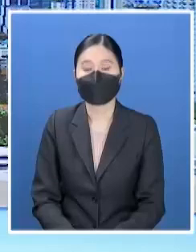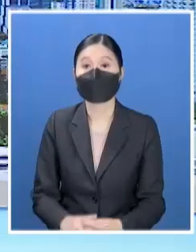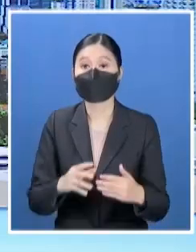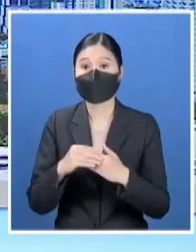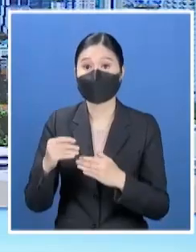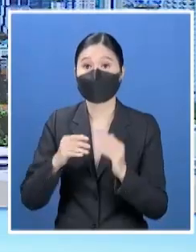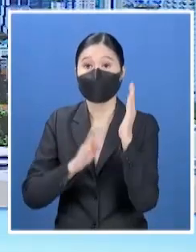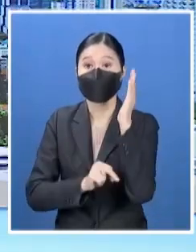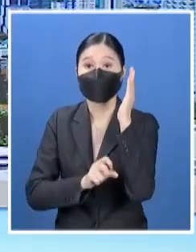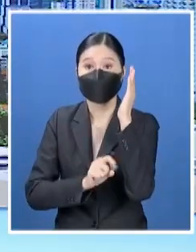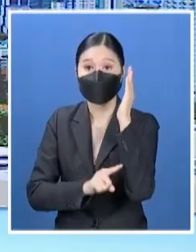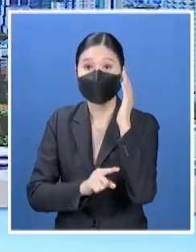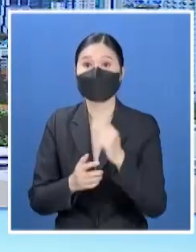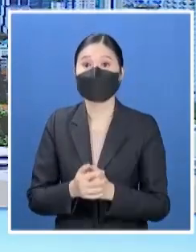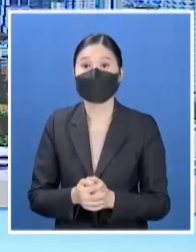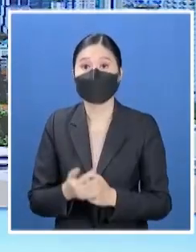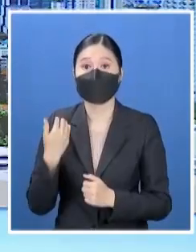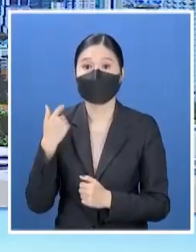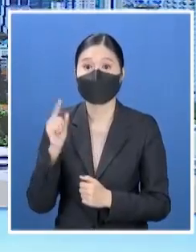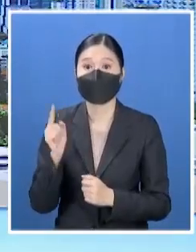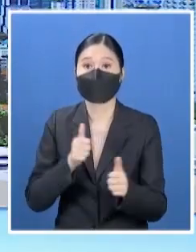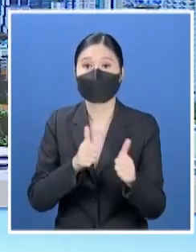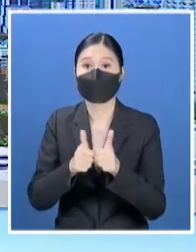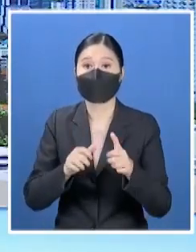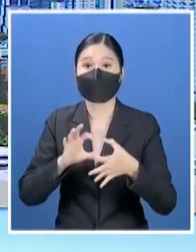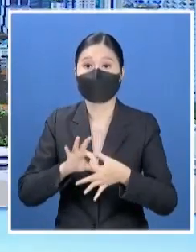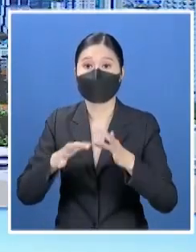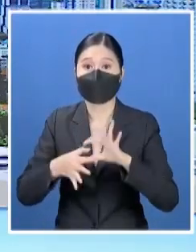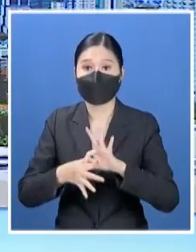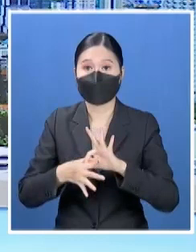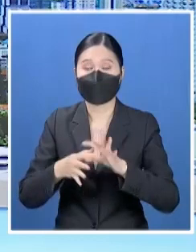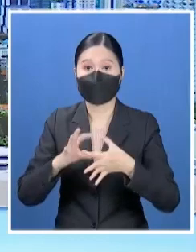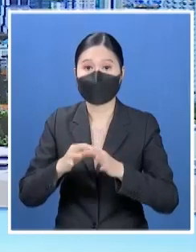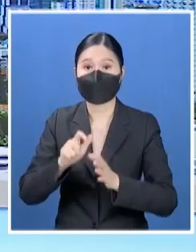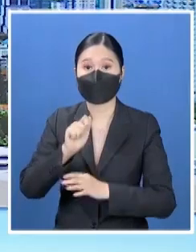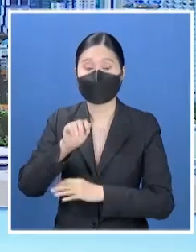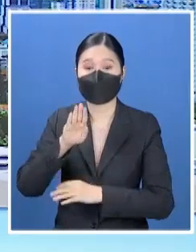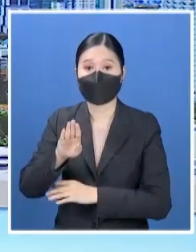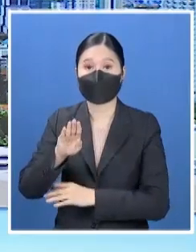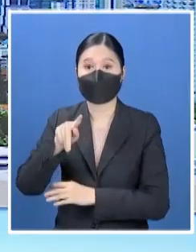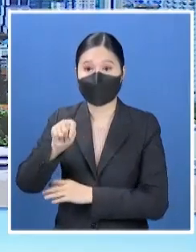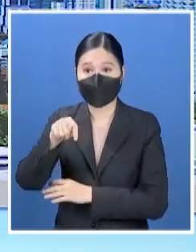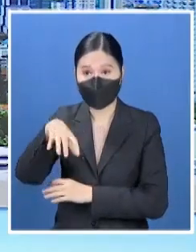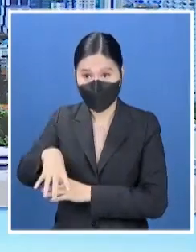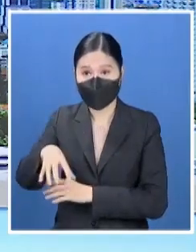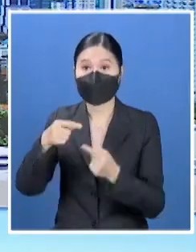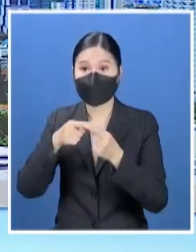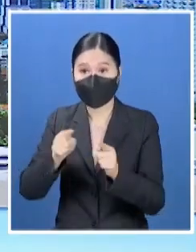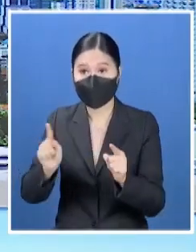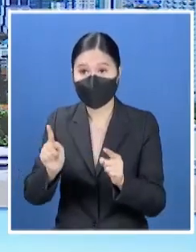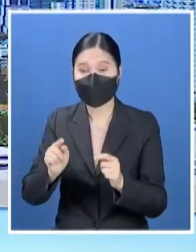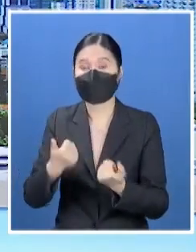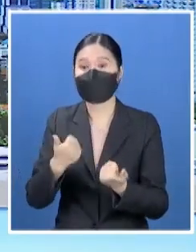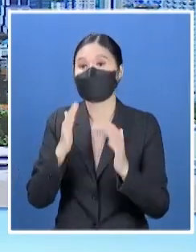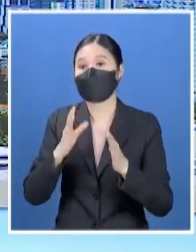จะพาไปดูที่นครศรีธรรมราชอันเนี้ยมันมีการแข่งขันกีฬาของทางองค์การบริหารส่วนตำบลจะปรากฏว่า